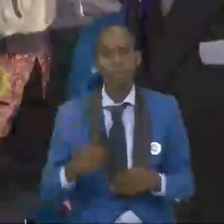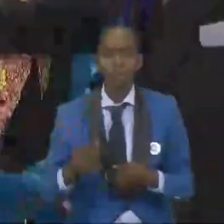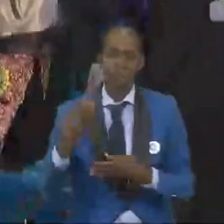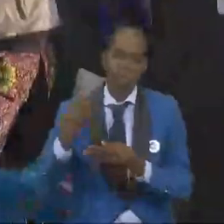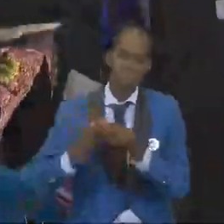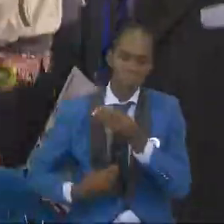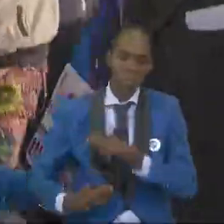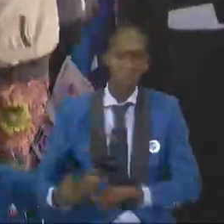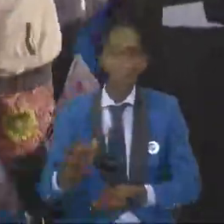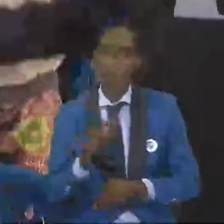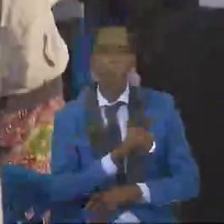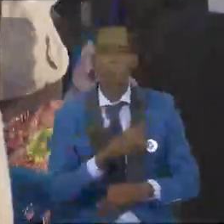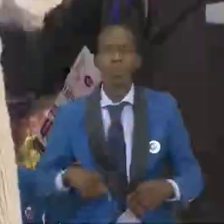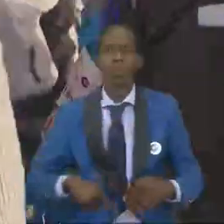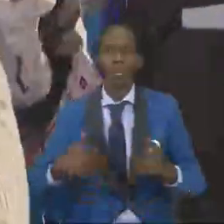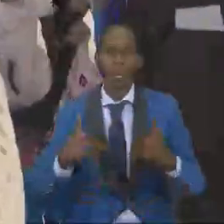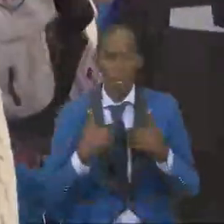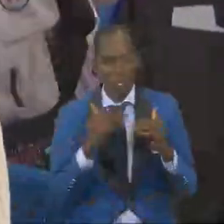Rien ne me chassera